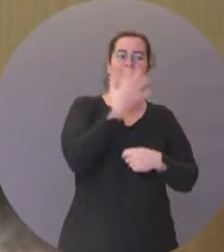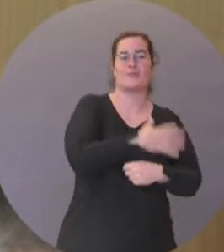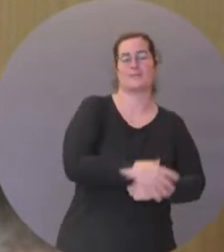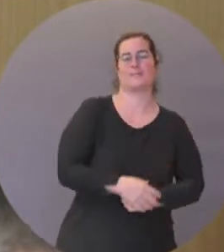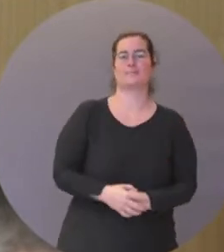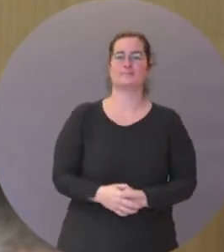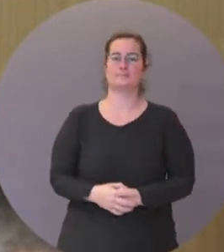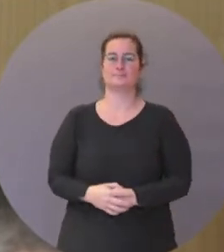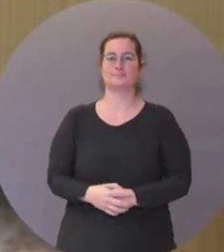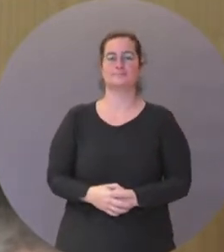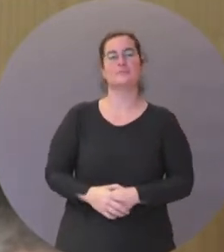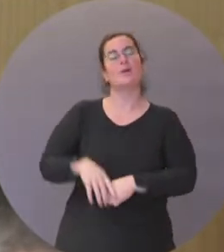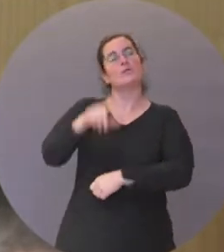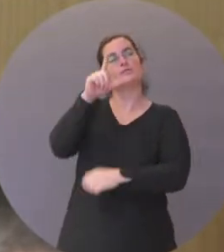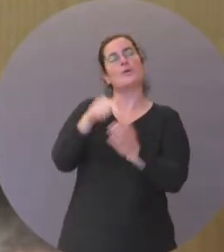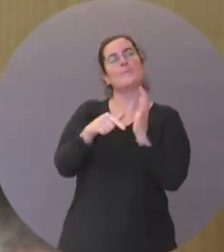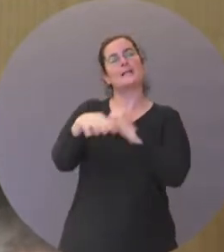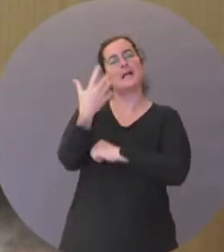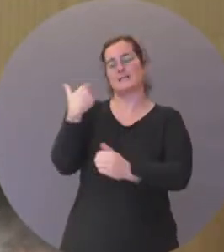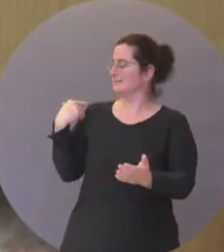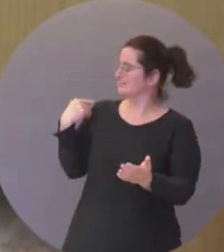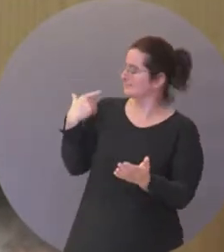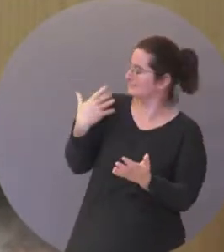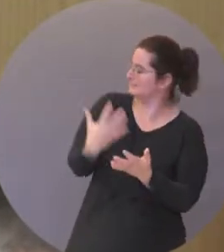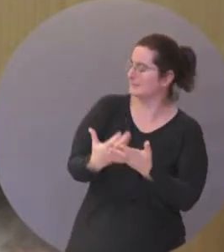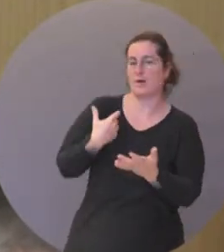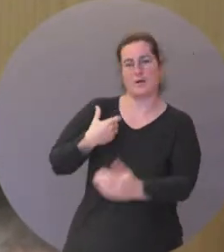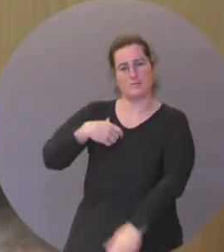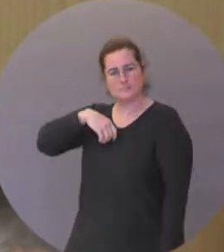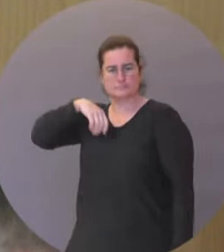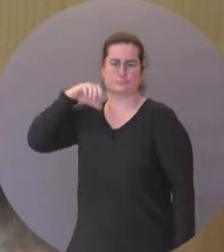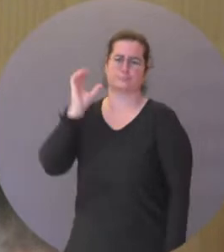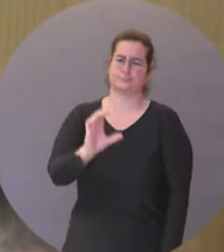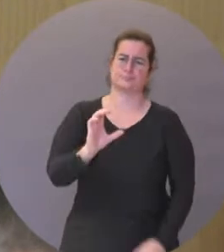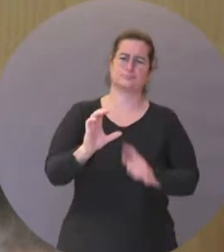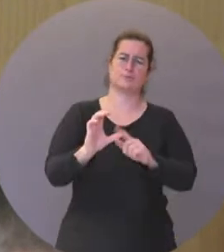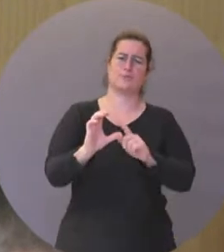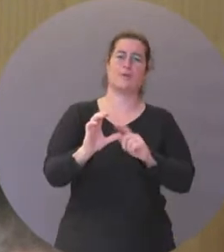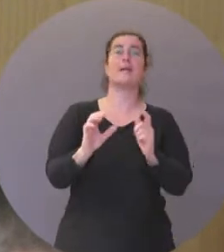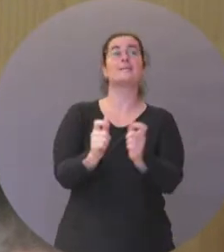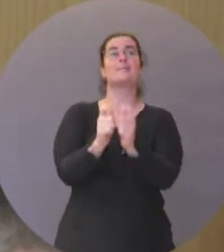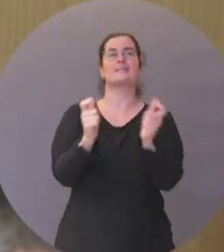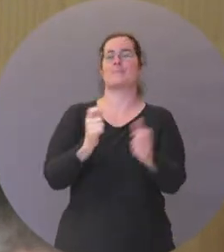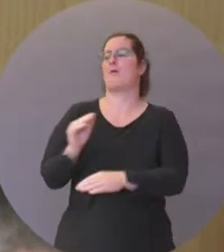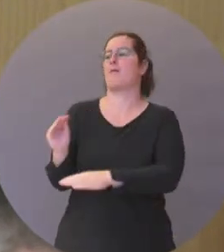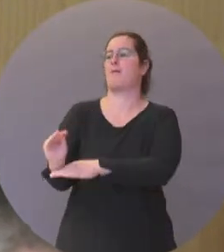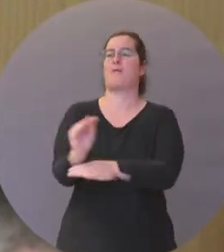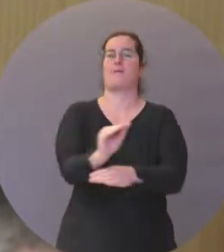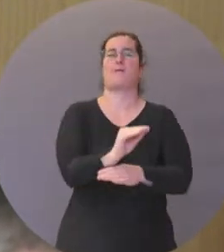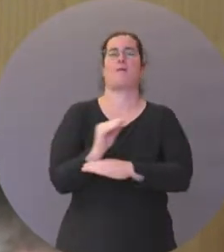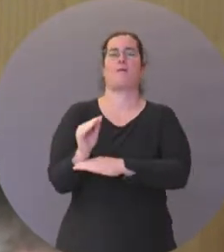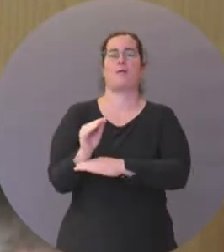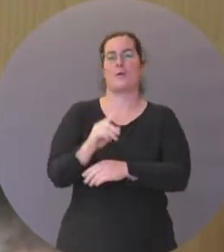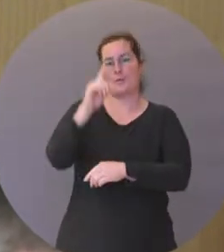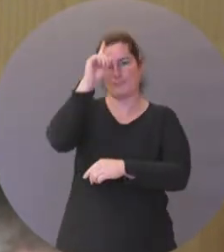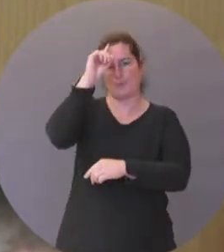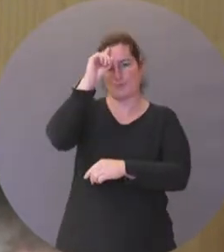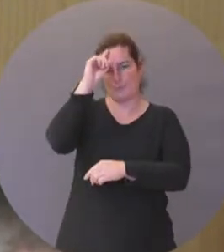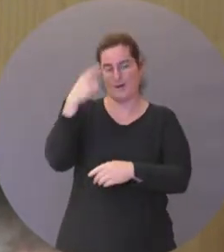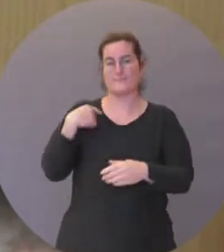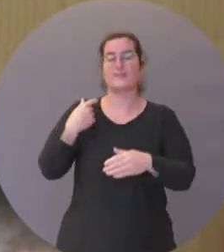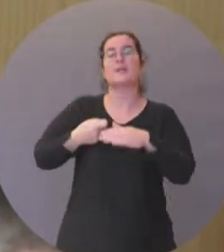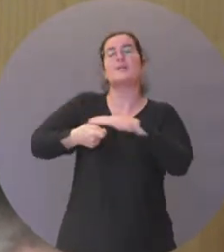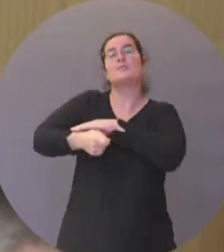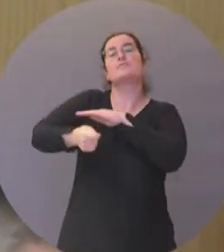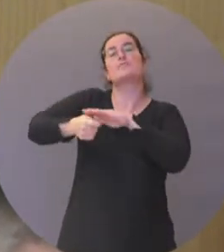depuis 2015 nous avons également investi massivement dans les établissements puisque je le rappelle la subvention Parly est passée